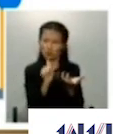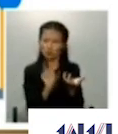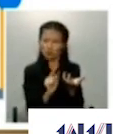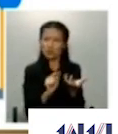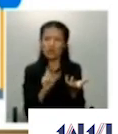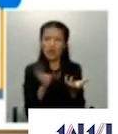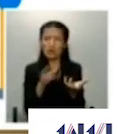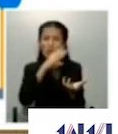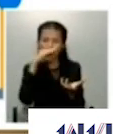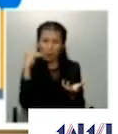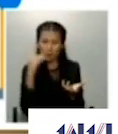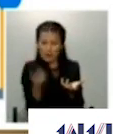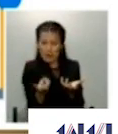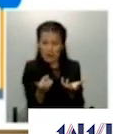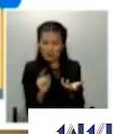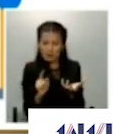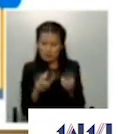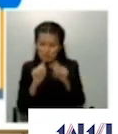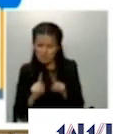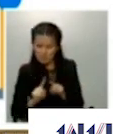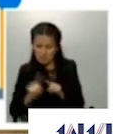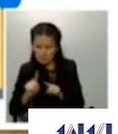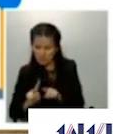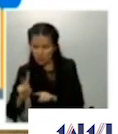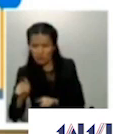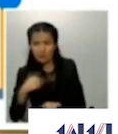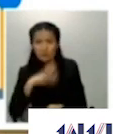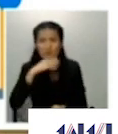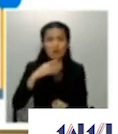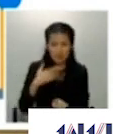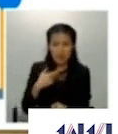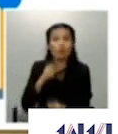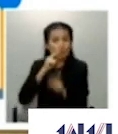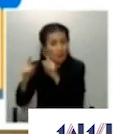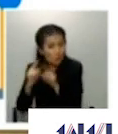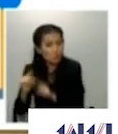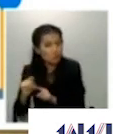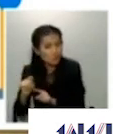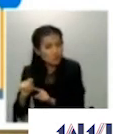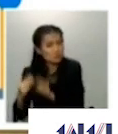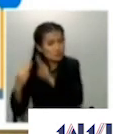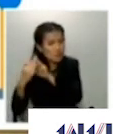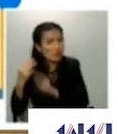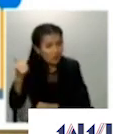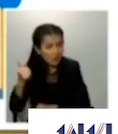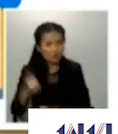หรือข้าวชั้น1ชั้น2คือตลาดซื้อขายล่วงหน้าวันนี้รัฐบาลต้องมีหน้าที่ทาง